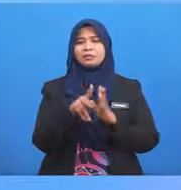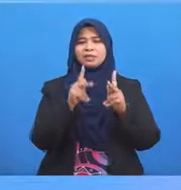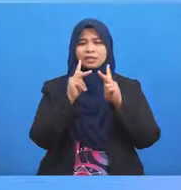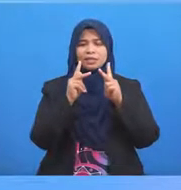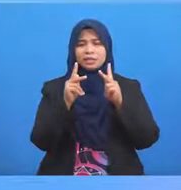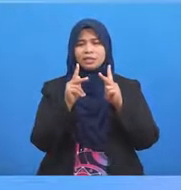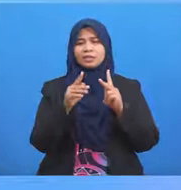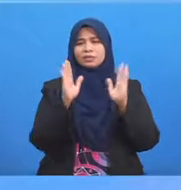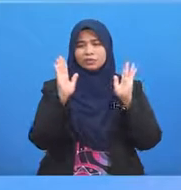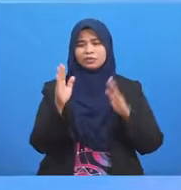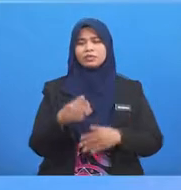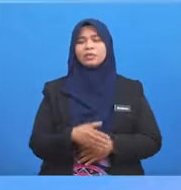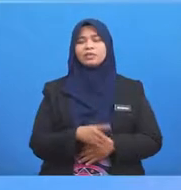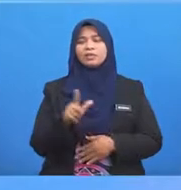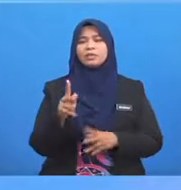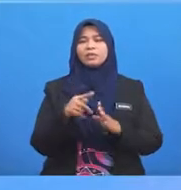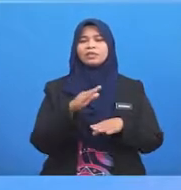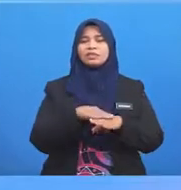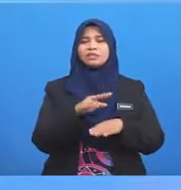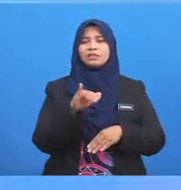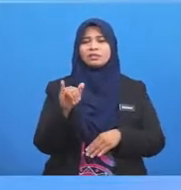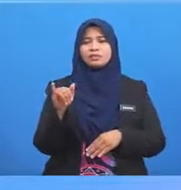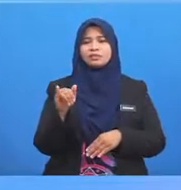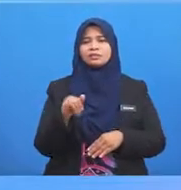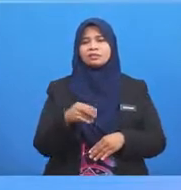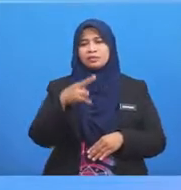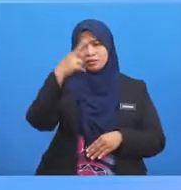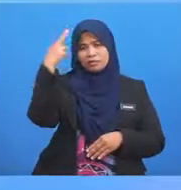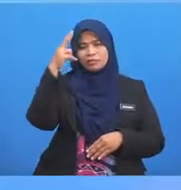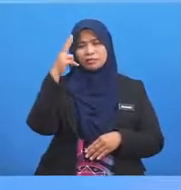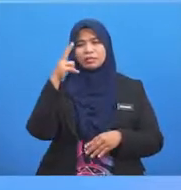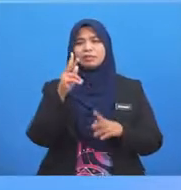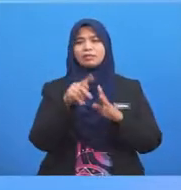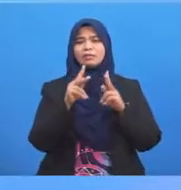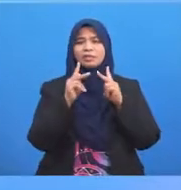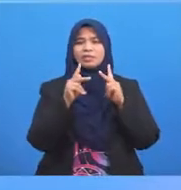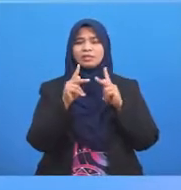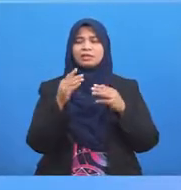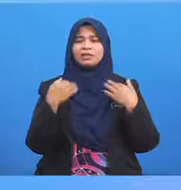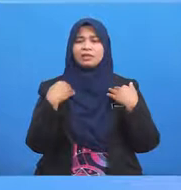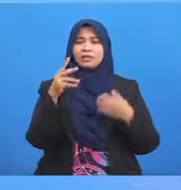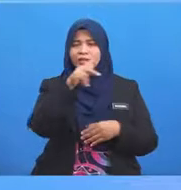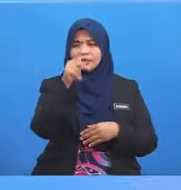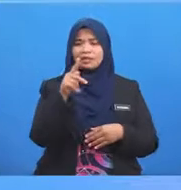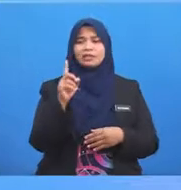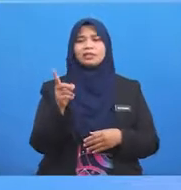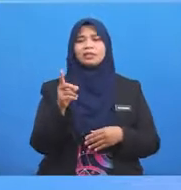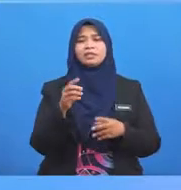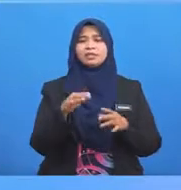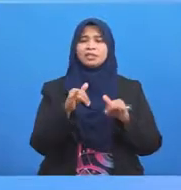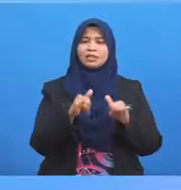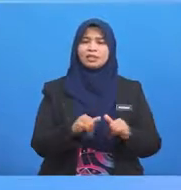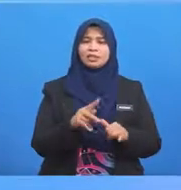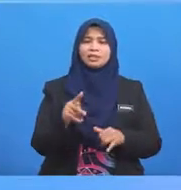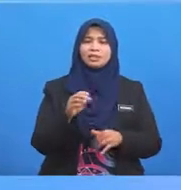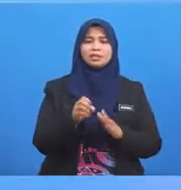solatlah ke atasnya. Rasulullah sallallahu alaihi wasallam bertanya, adakah dia meninggalkan sesuatu? Mereka